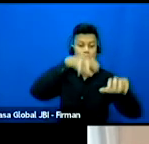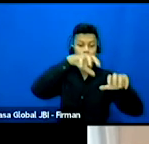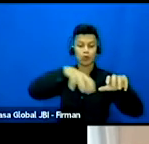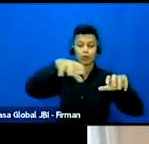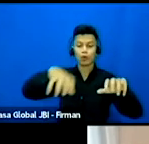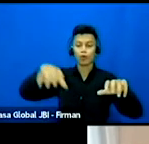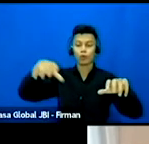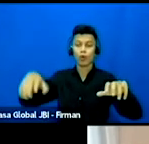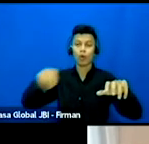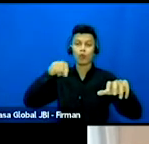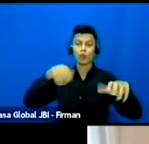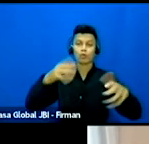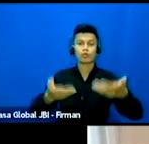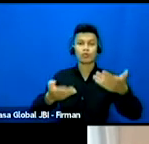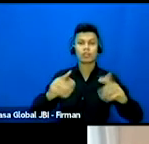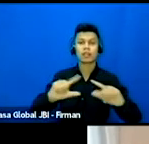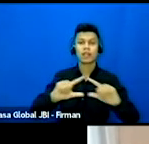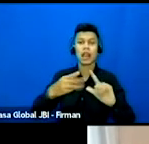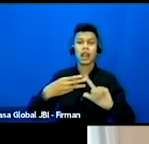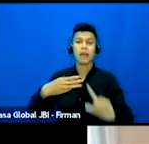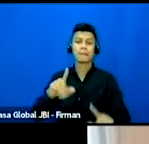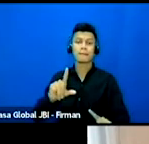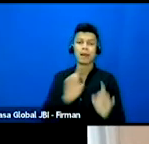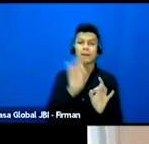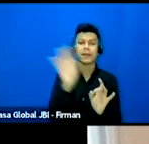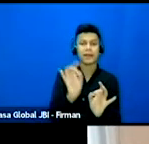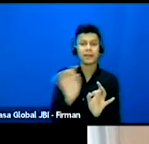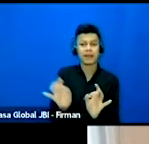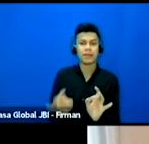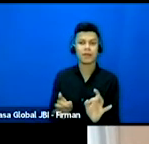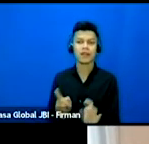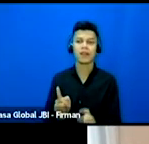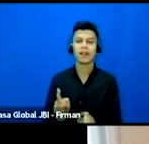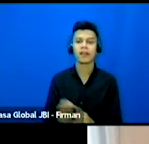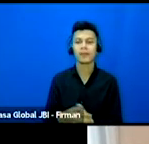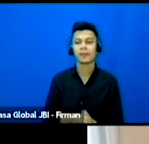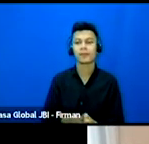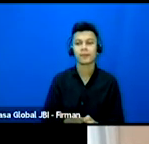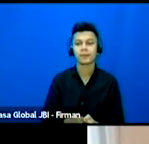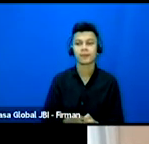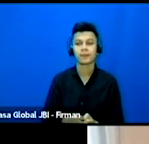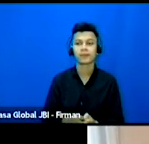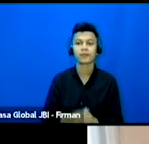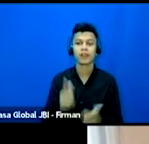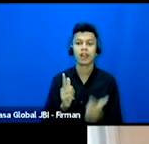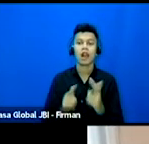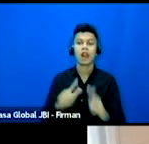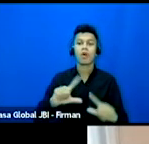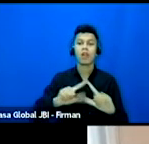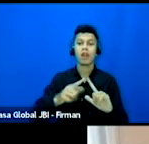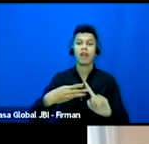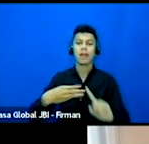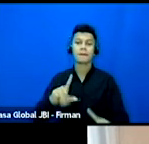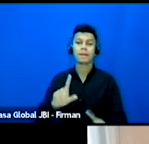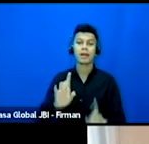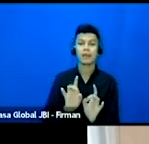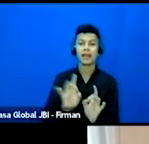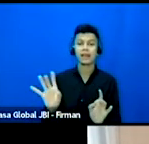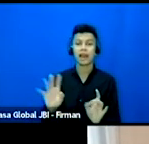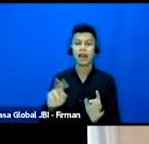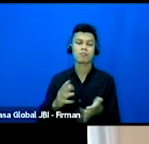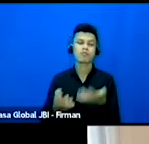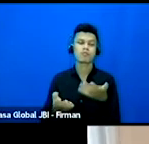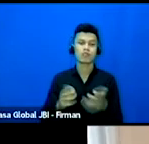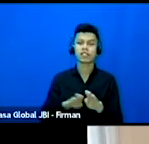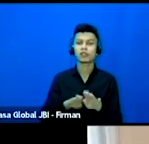produk tertentu mungkin lebarnya berbeda-beda nah nah kalau dia lebarnya berbeda-beda maka mungkin